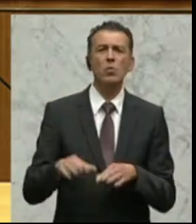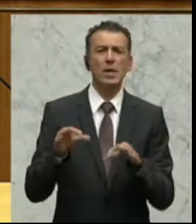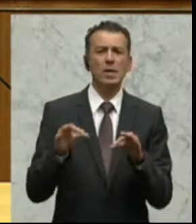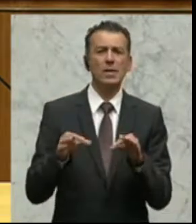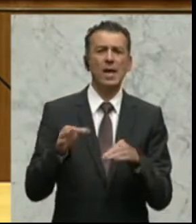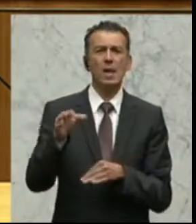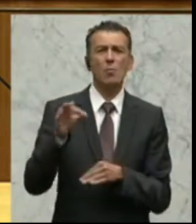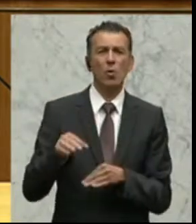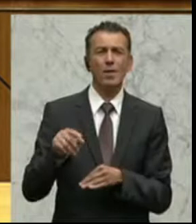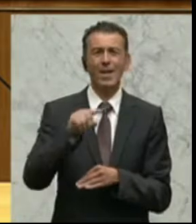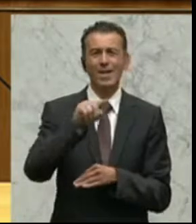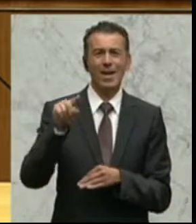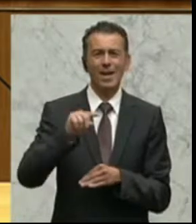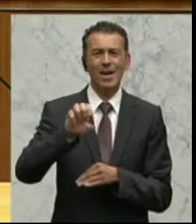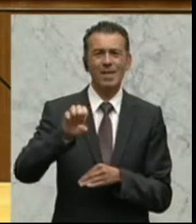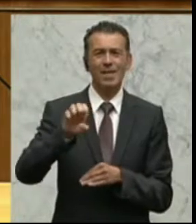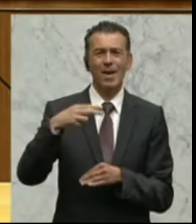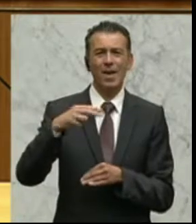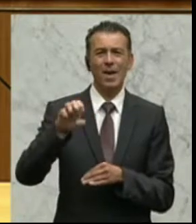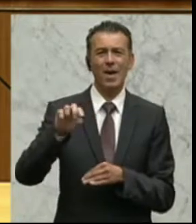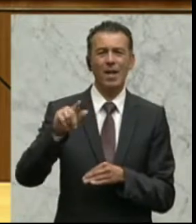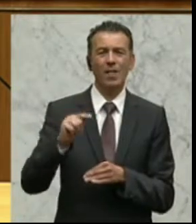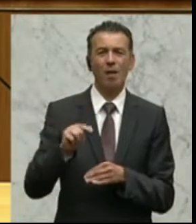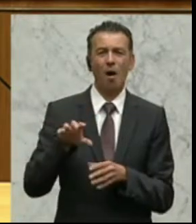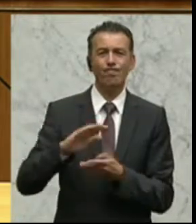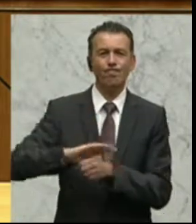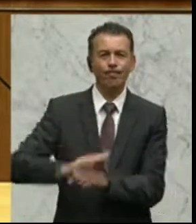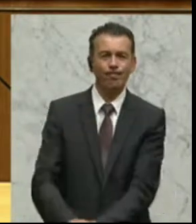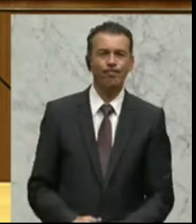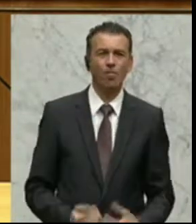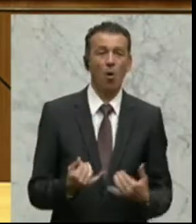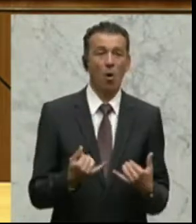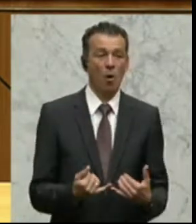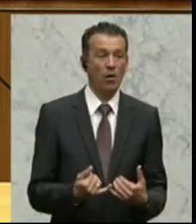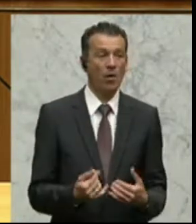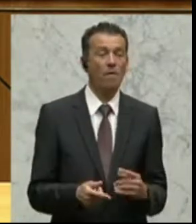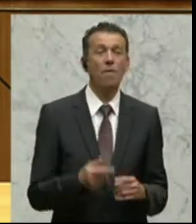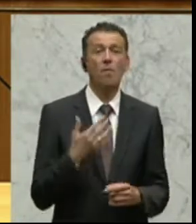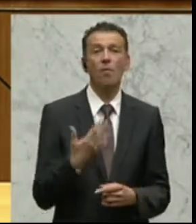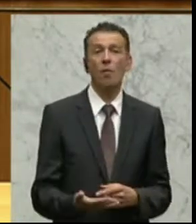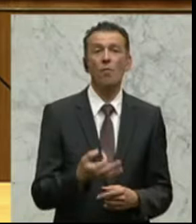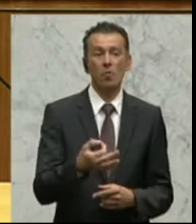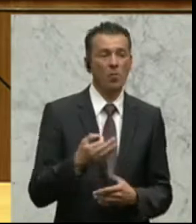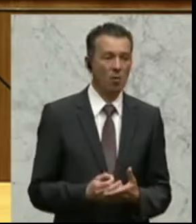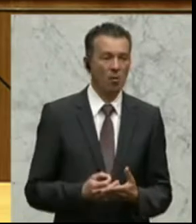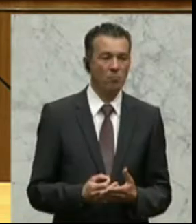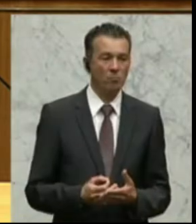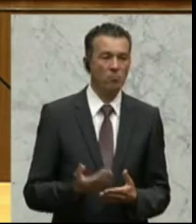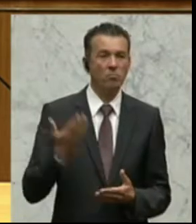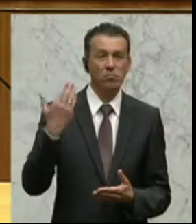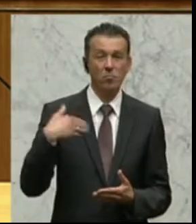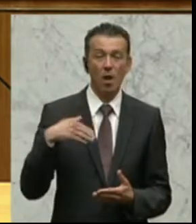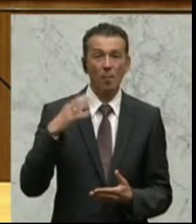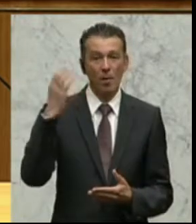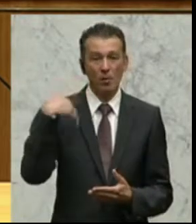das waren 10%. Heute haben wir eine Steuerquote von knapp 50%, die dritthöchste Europas. Die Dreschflegeln, die Bauern damals gehabt haben, die haben wir noch zu Hause